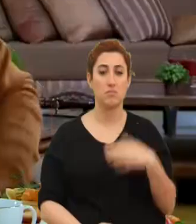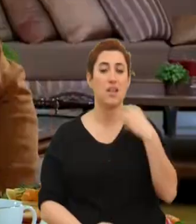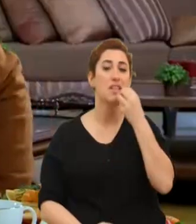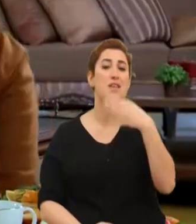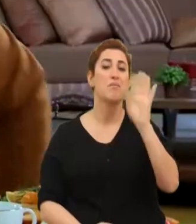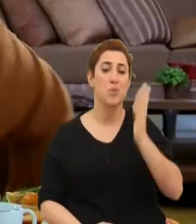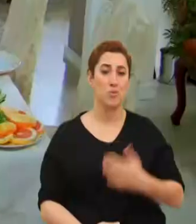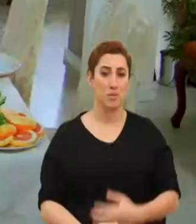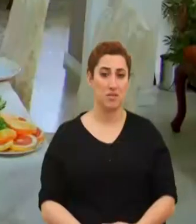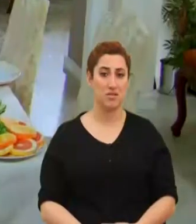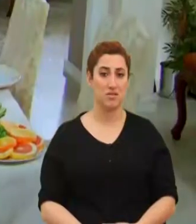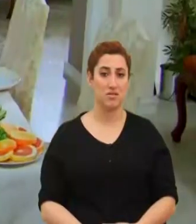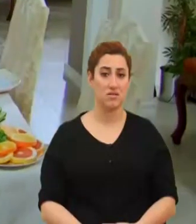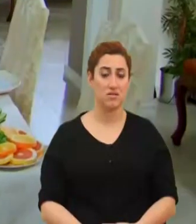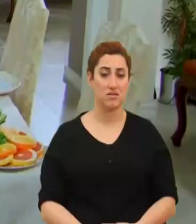Ben yemeyeyim artık.